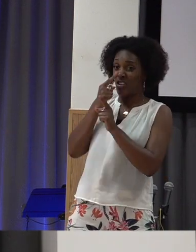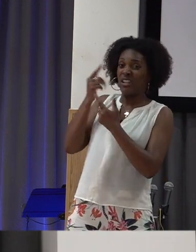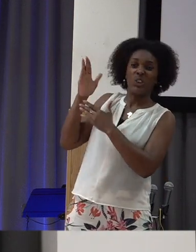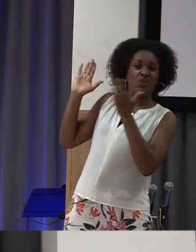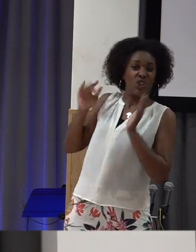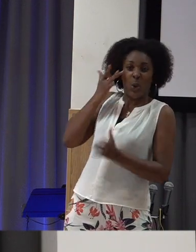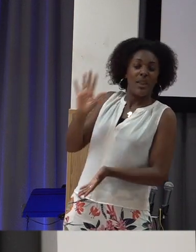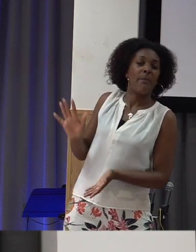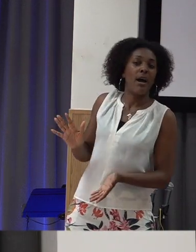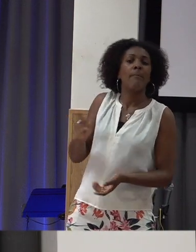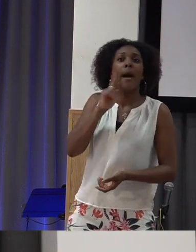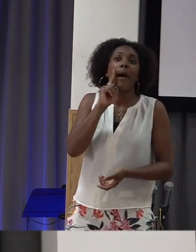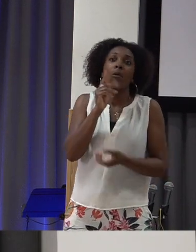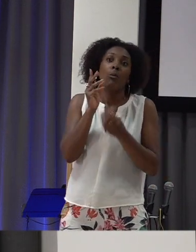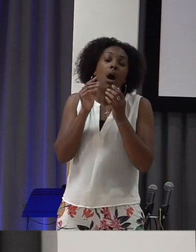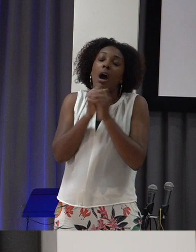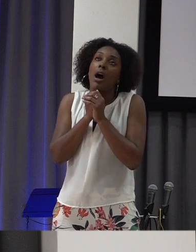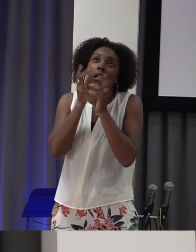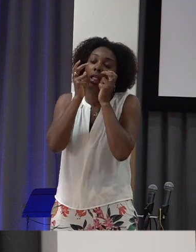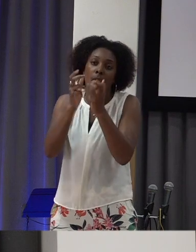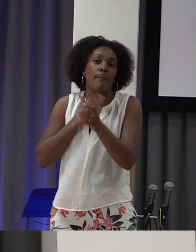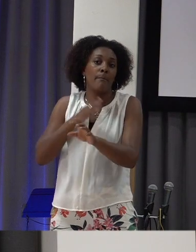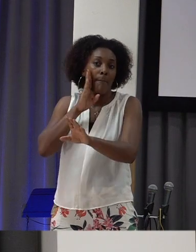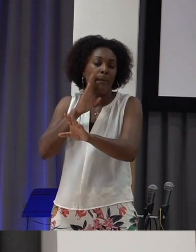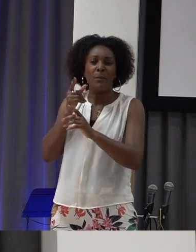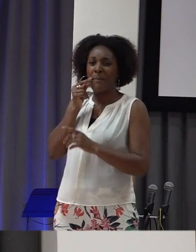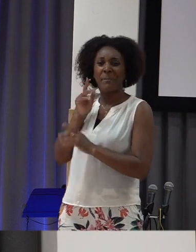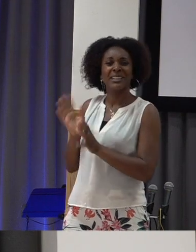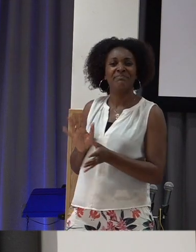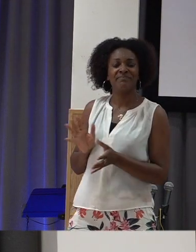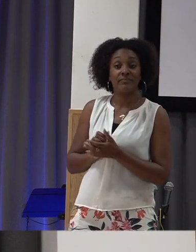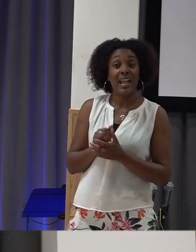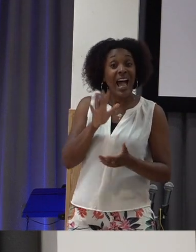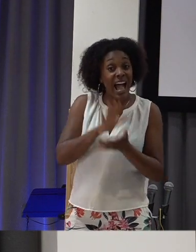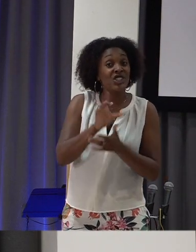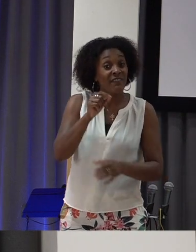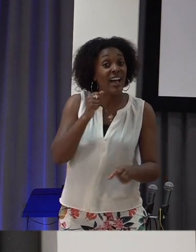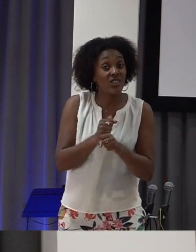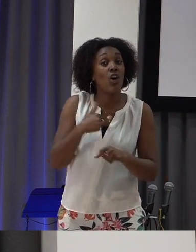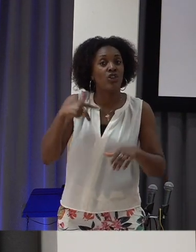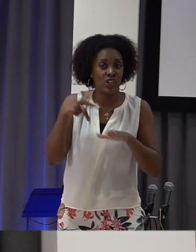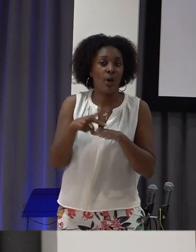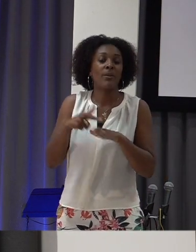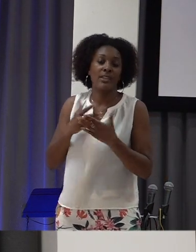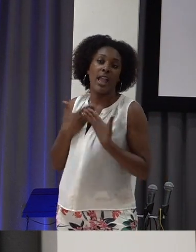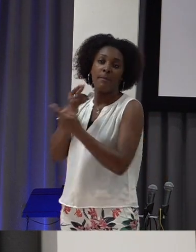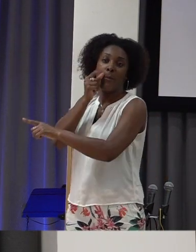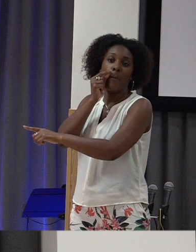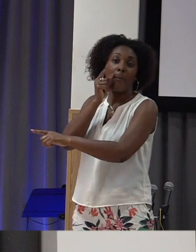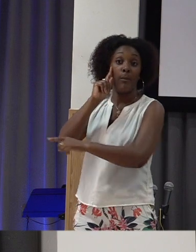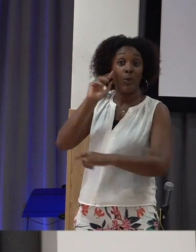beaucoup. Mais je veux dire par là que j'ai commencé à aimer mon père à l'âge de 20 ans, quand Dieu a transformé mon